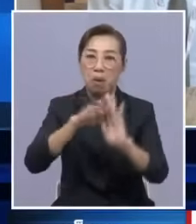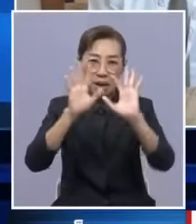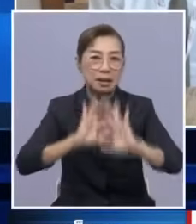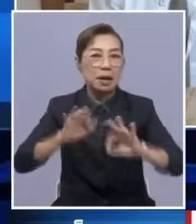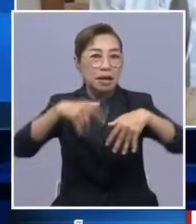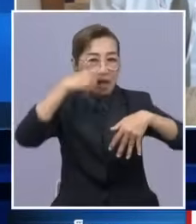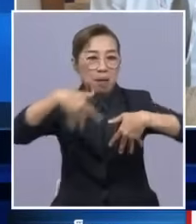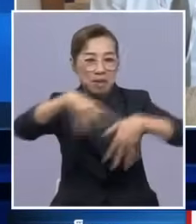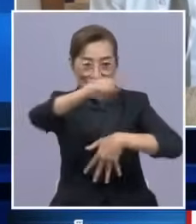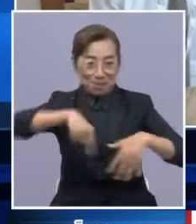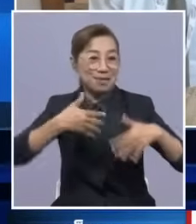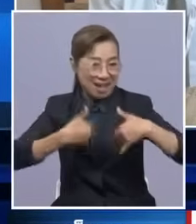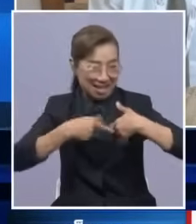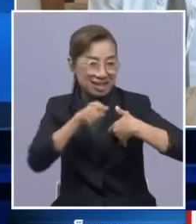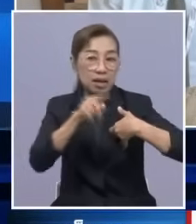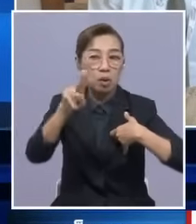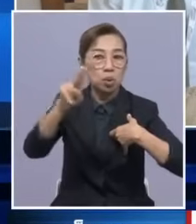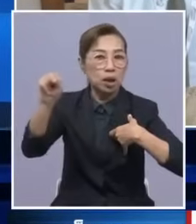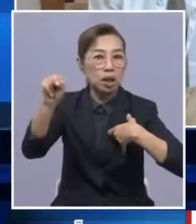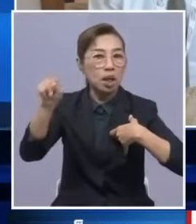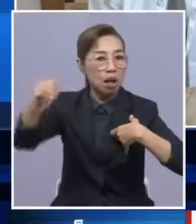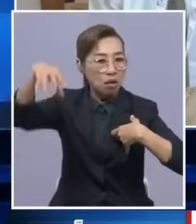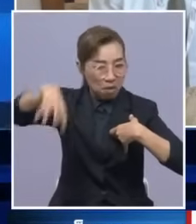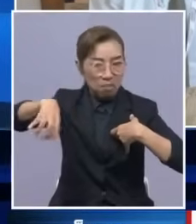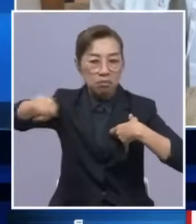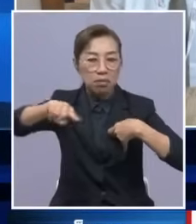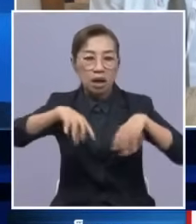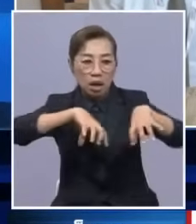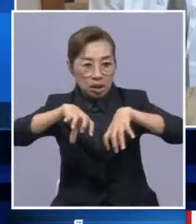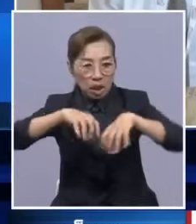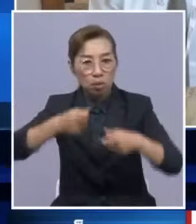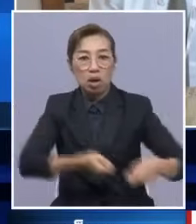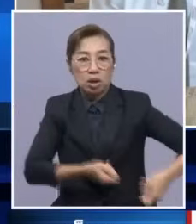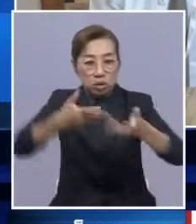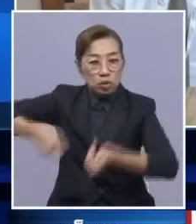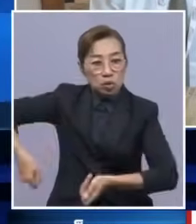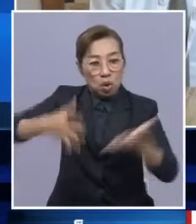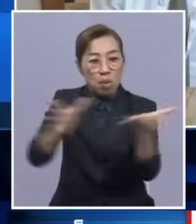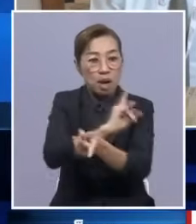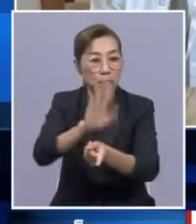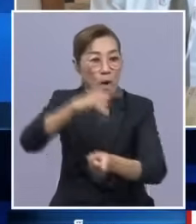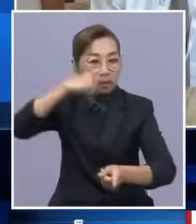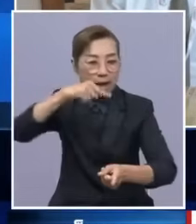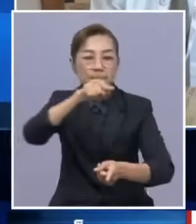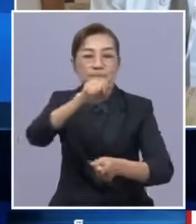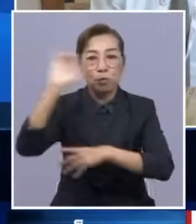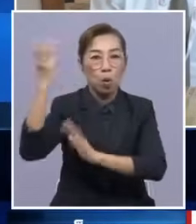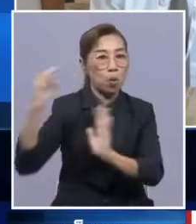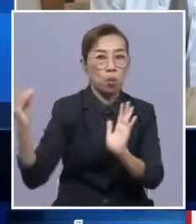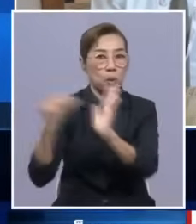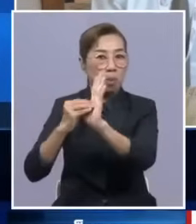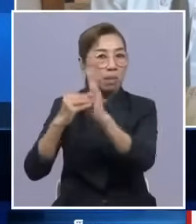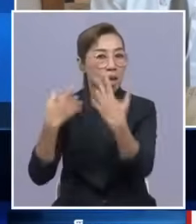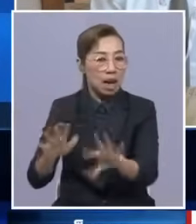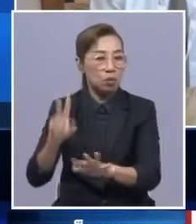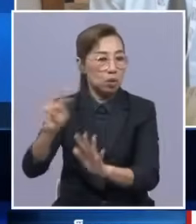ประชาชนคนไทยที่กรมส่งเสริมวัฒนธรรมได้กำหนดจัดงานฉลองสงกรานต์มรดกภูมิปัญญาทางวัฒนธรรมที่ได้รับการขึ้นทะเบียนจากยูเน